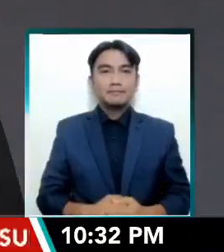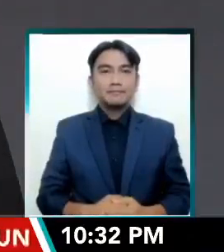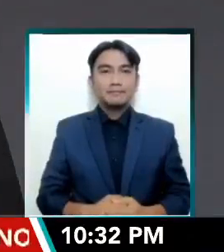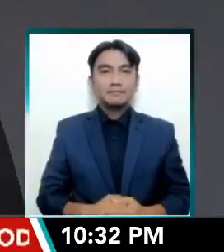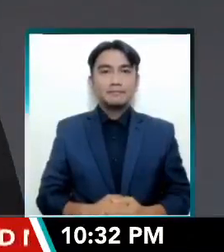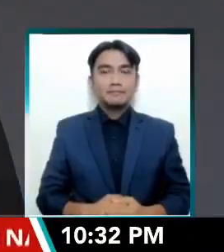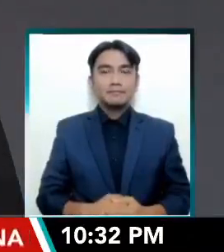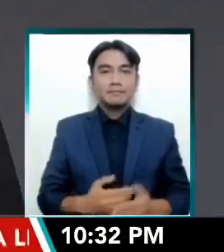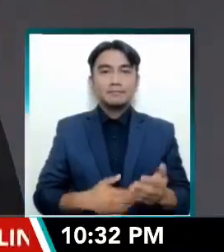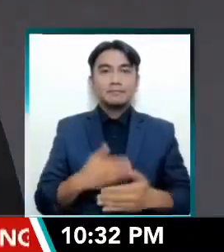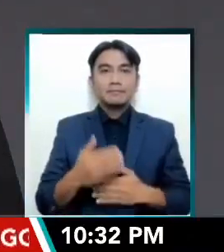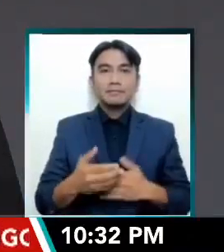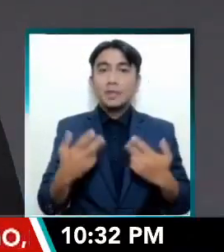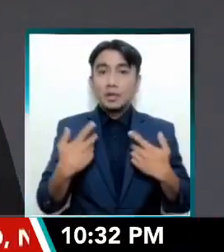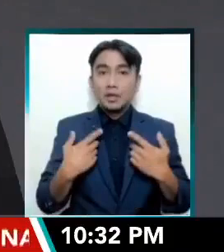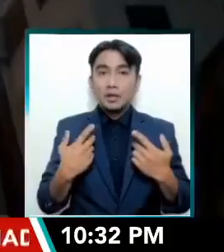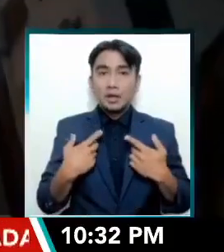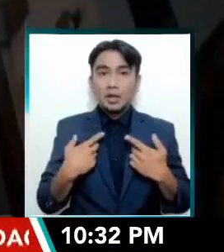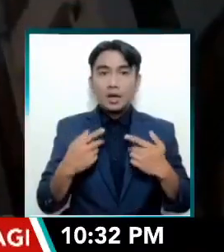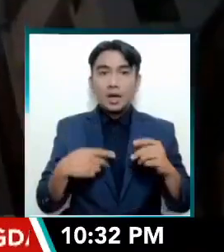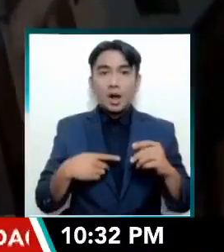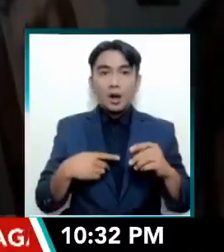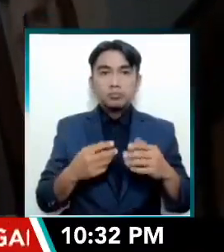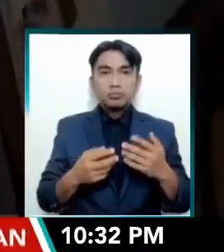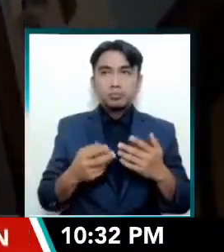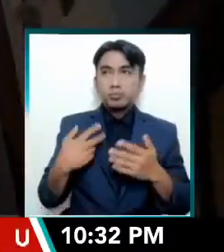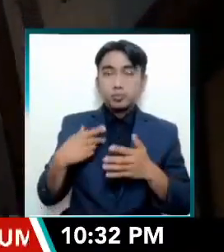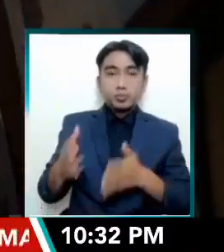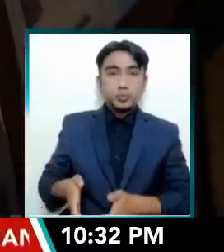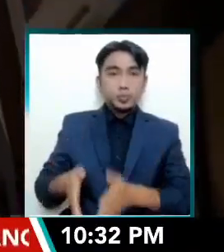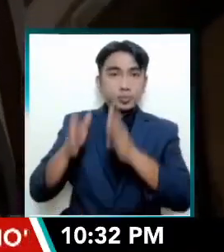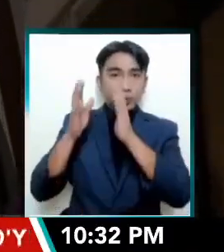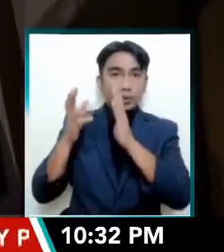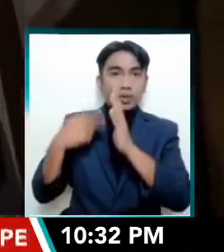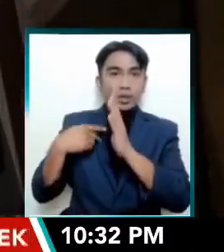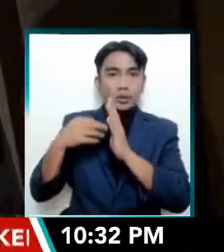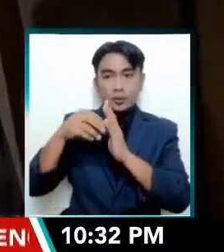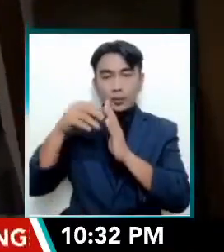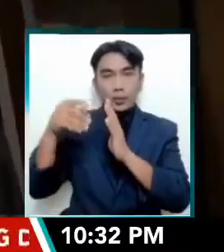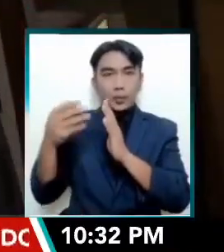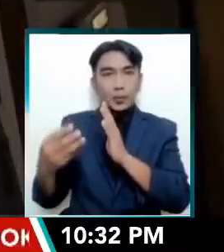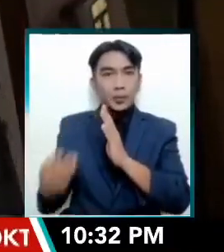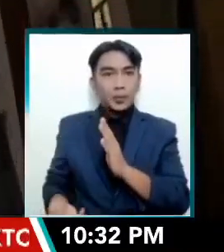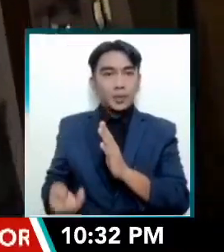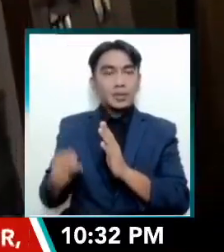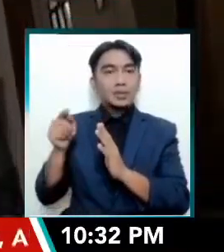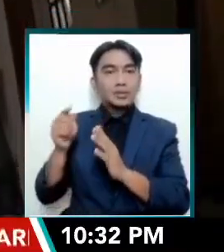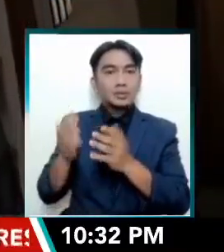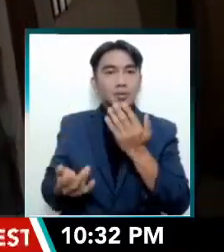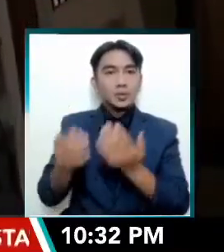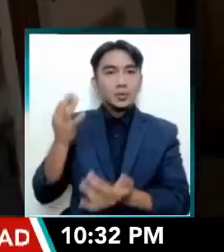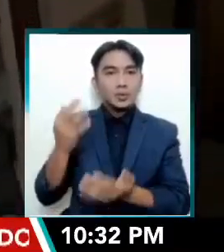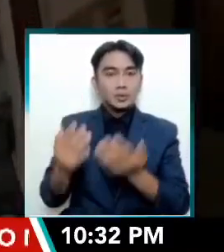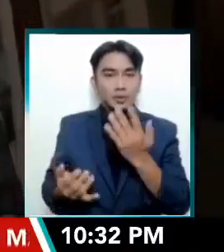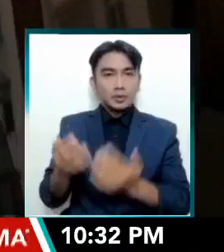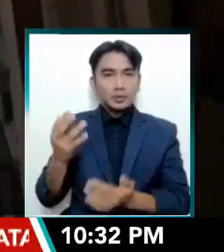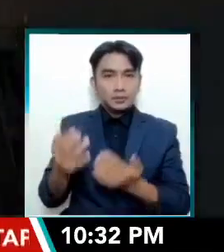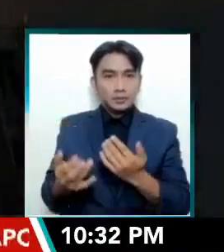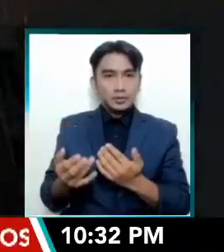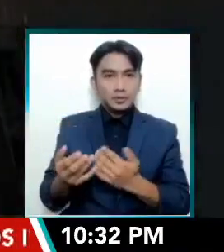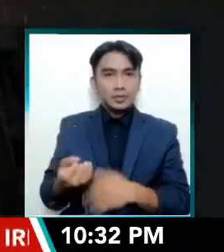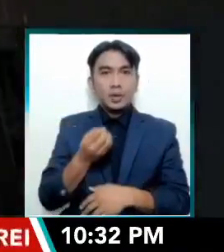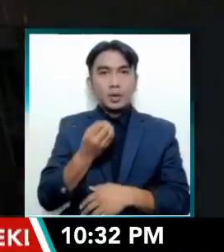Naglaglagan ang mga nagliliyab na maliliit na alipato mula sa nasusunog na gusaling yan sa Hong Kong. Naging mitya ang mga